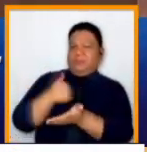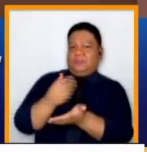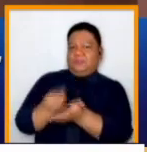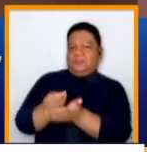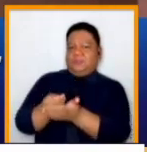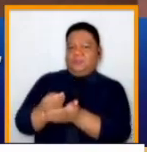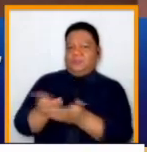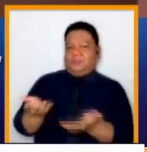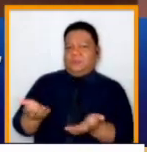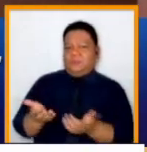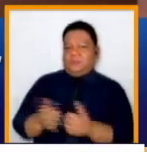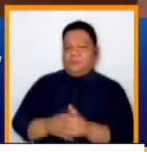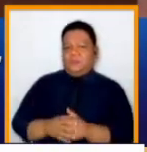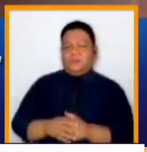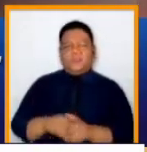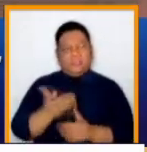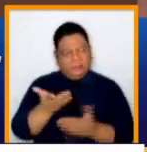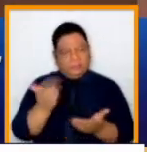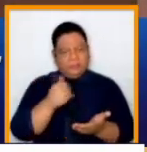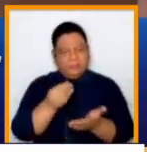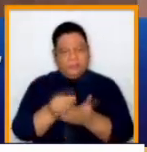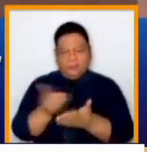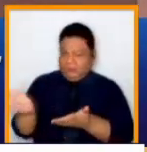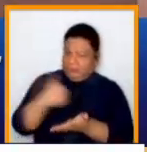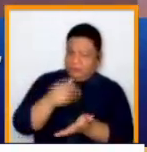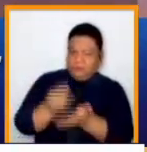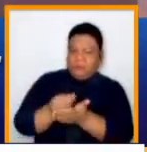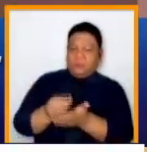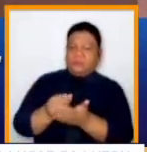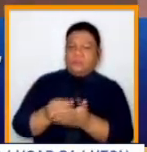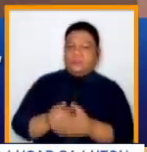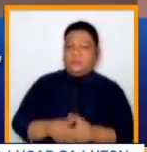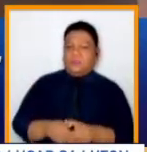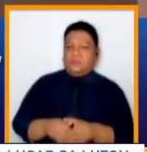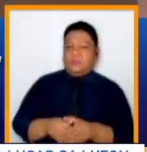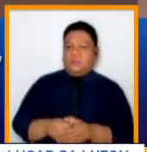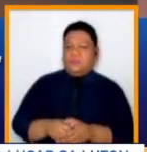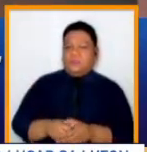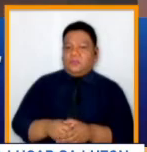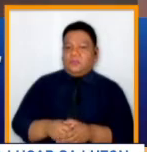Balik lang, good sir. Balik! Stay in